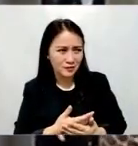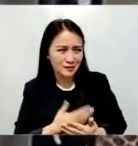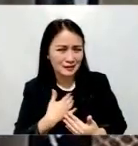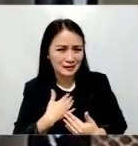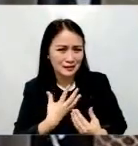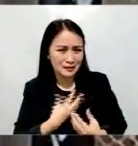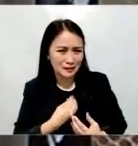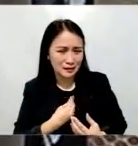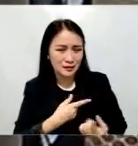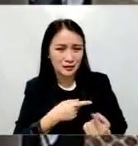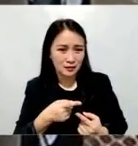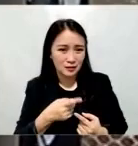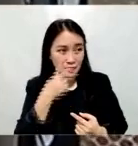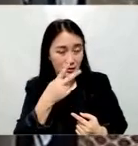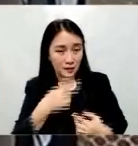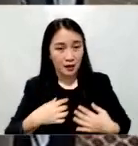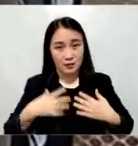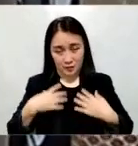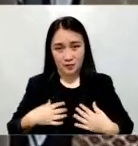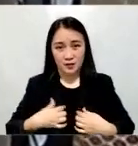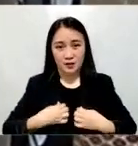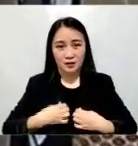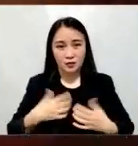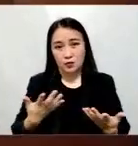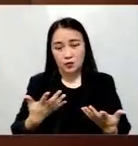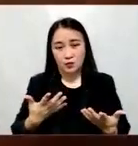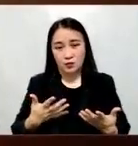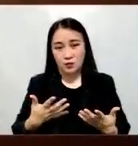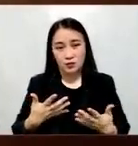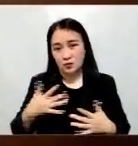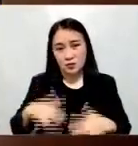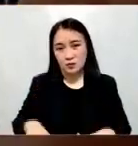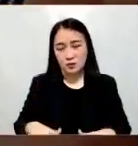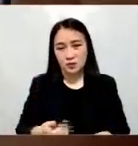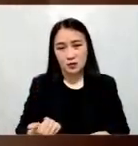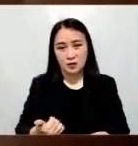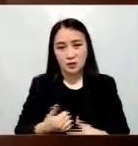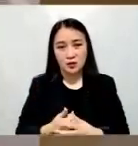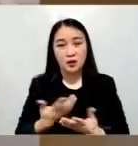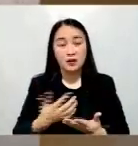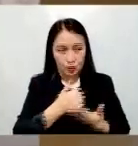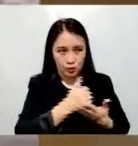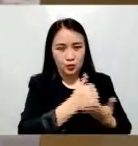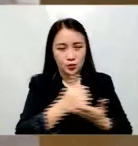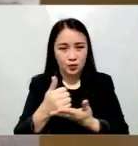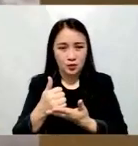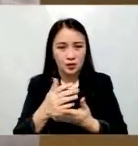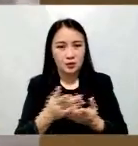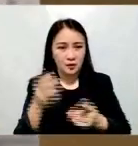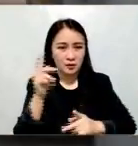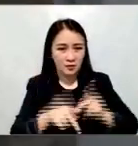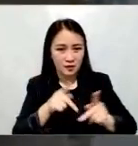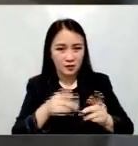nakasabit doon. May top naman po siya, pero wala po siyang the rest. Agad naman tinulungan ng mga residente at opisyal ng barangay ang